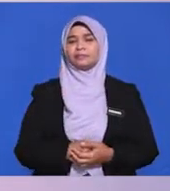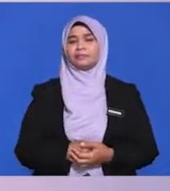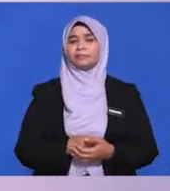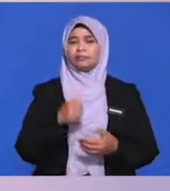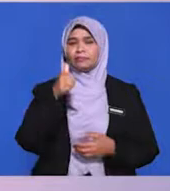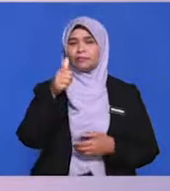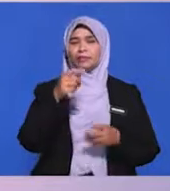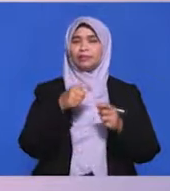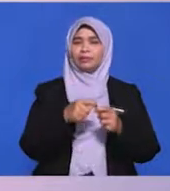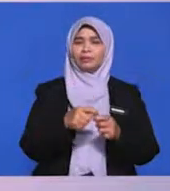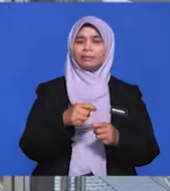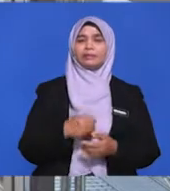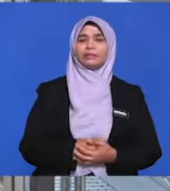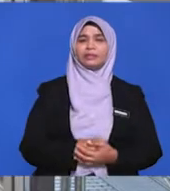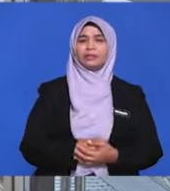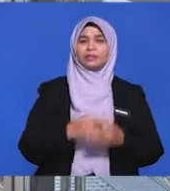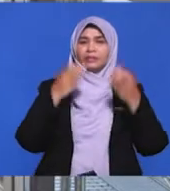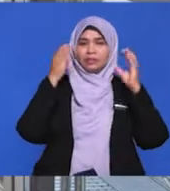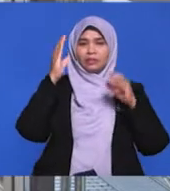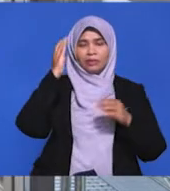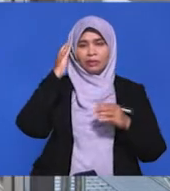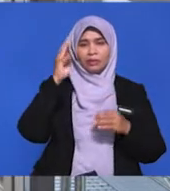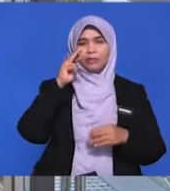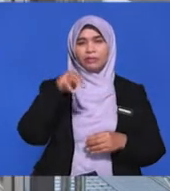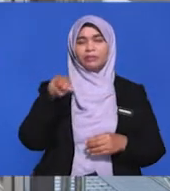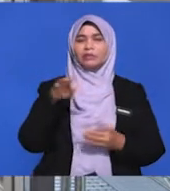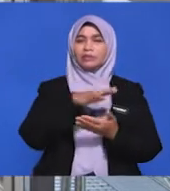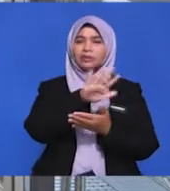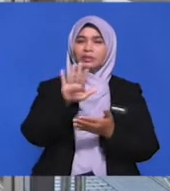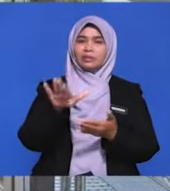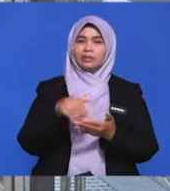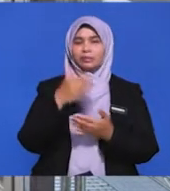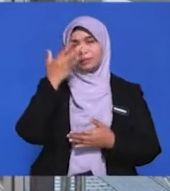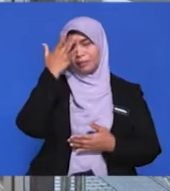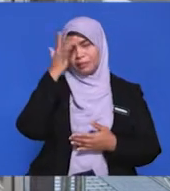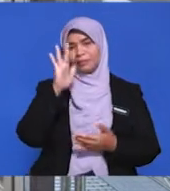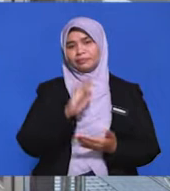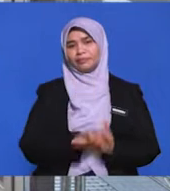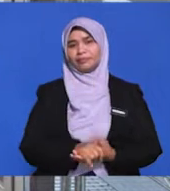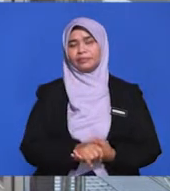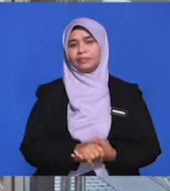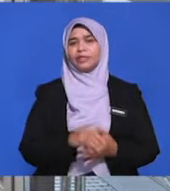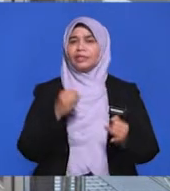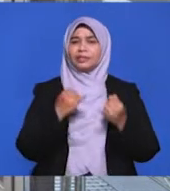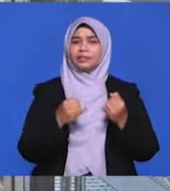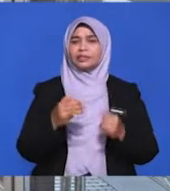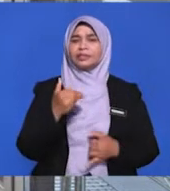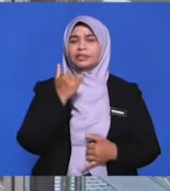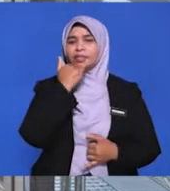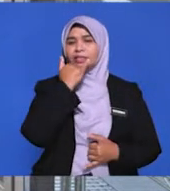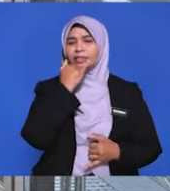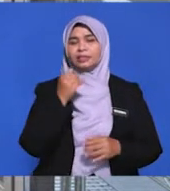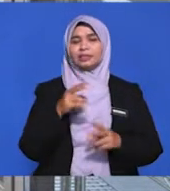bagus tepat sekali Cikgu tahu burit semua bijak laksana kita salah jangan